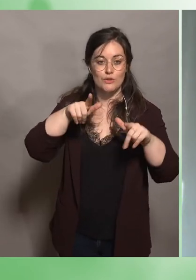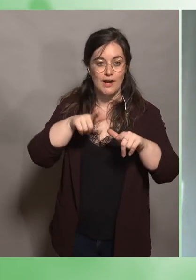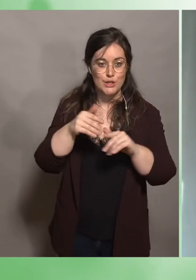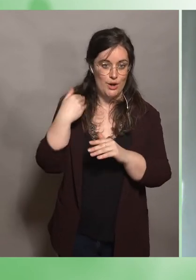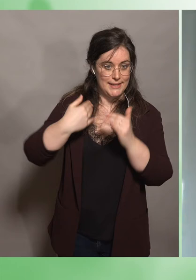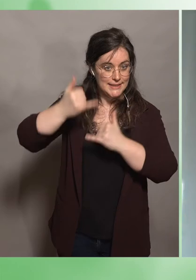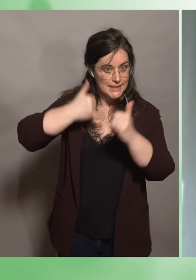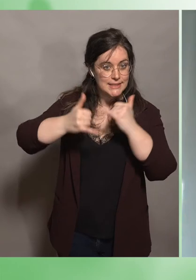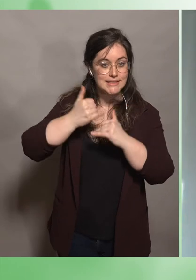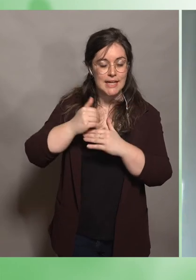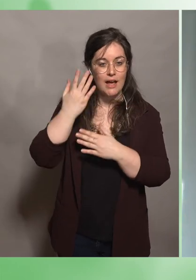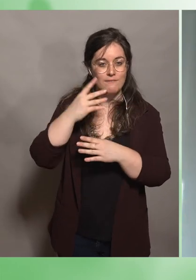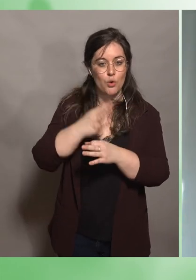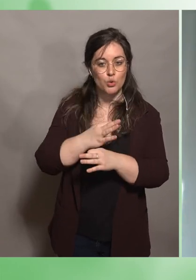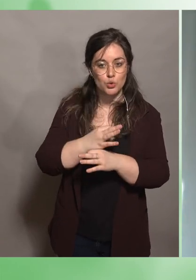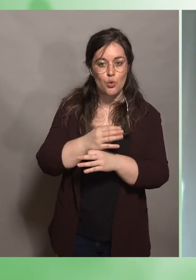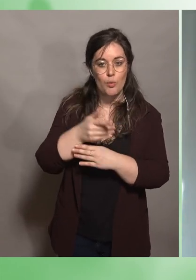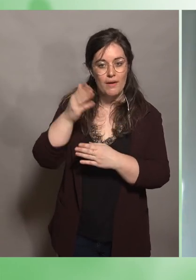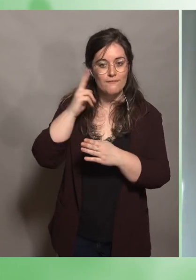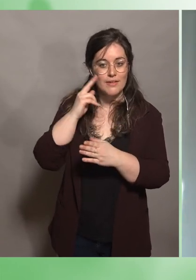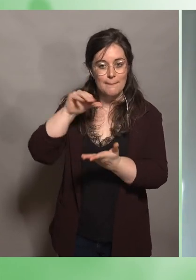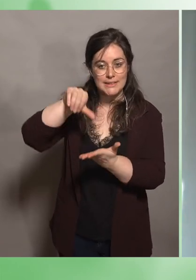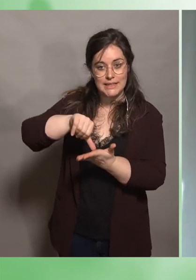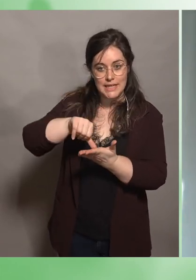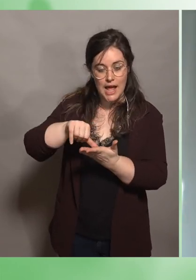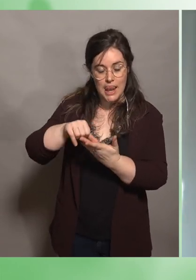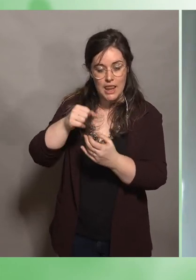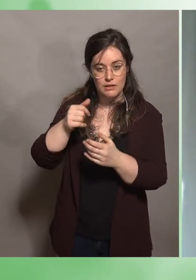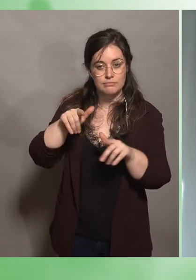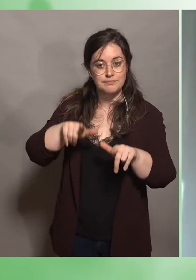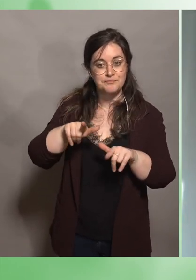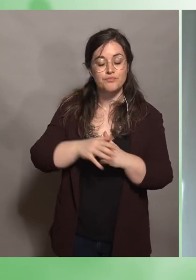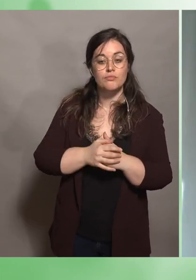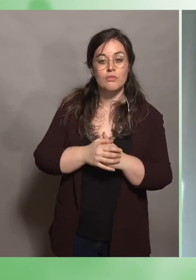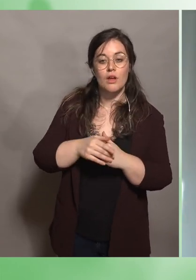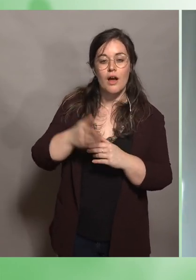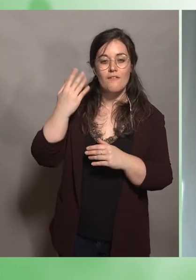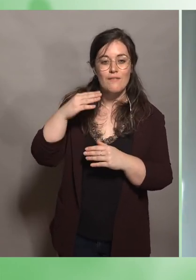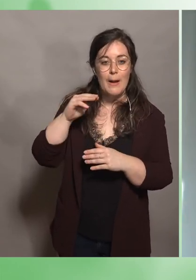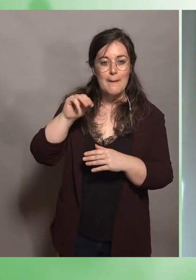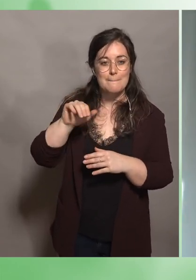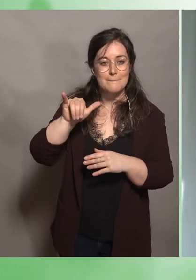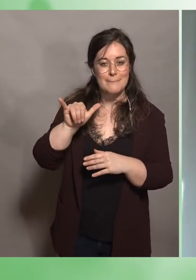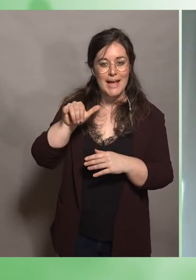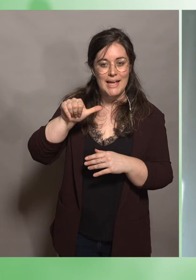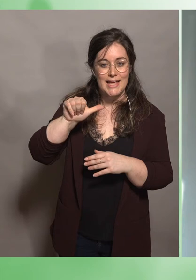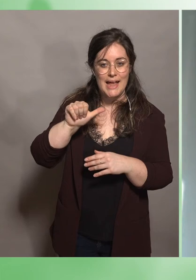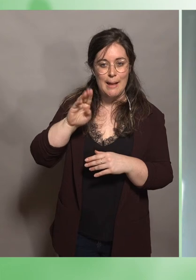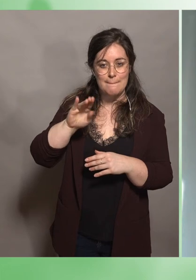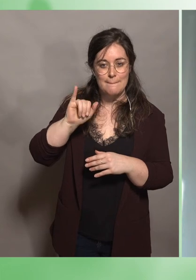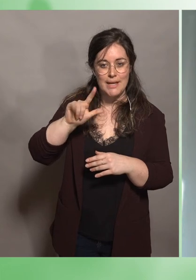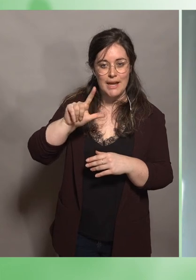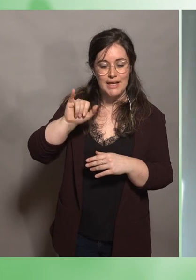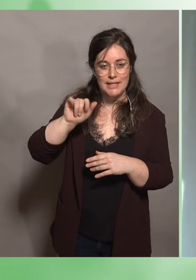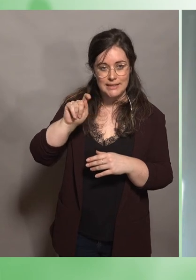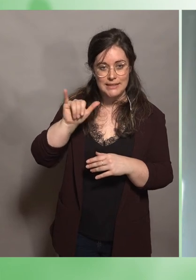Jahr, das wir im Oktober in der Firmenzentrale veranstaltet haben, wo wir mit MyAbility gemeinsam einen Workshop veranstaltet haben. Es